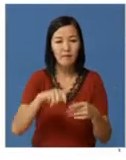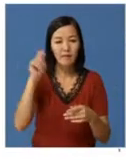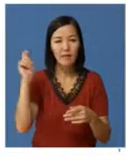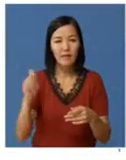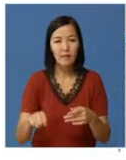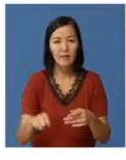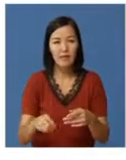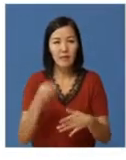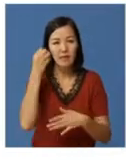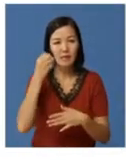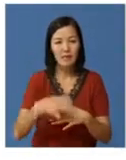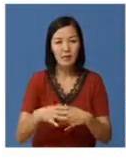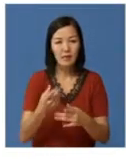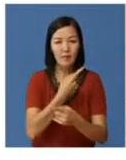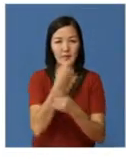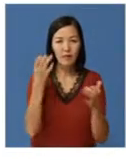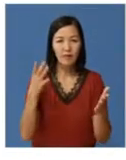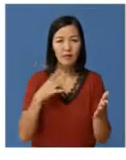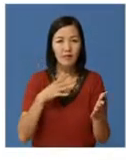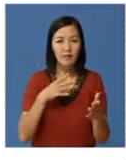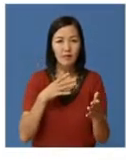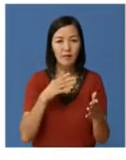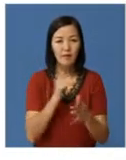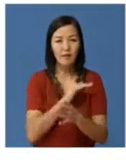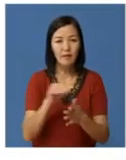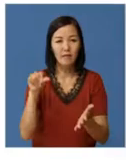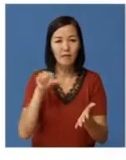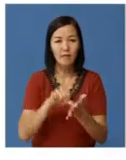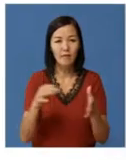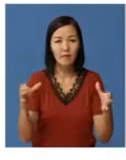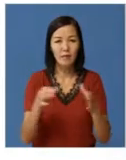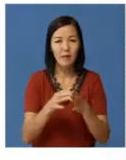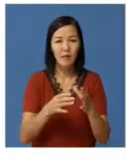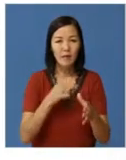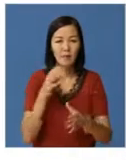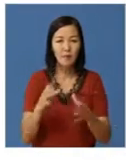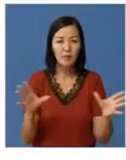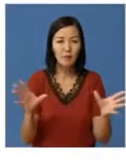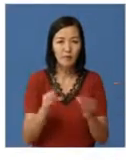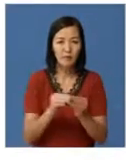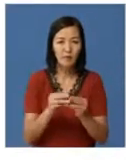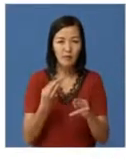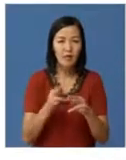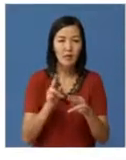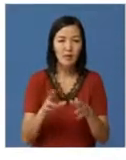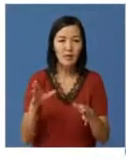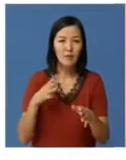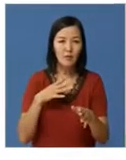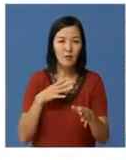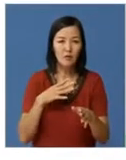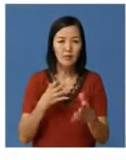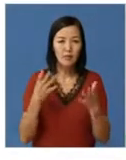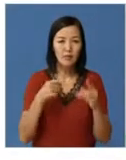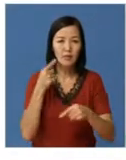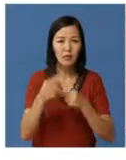Центральное телеграфное агентство Кореи со ссылкой на заявление официального представителя комитета по мирному воссоединению. Это произошло